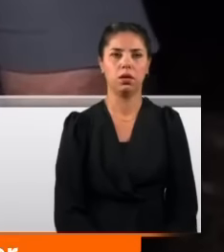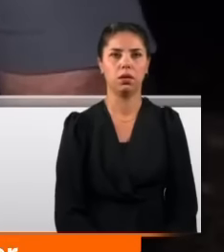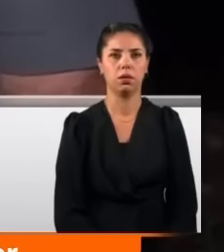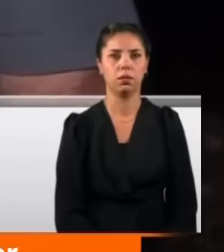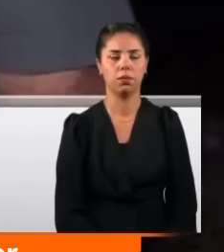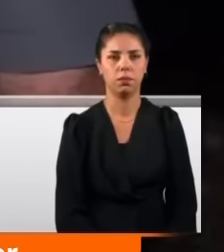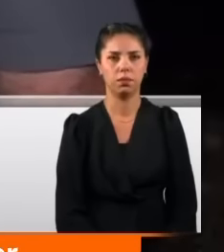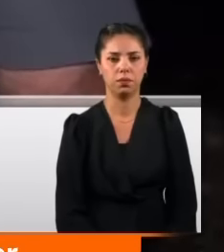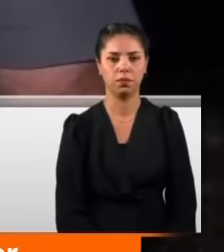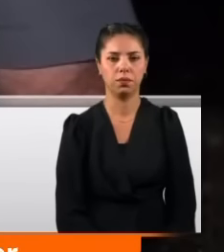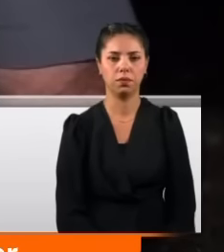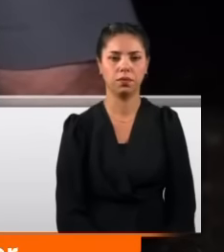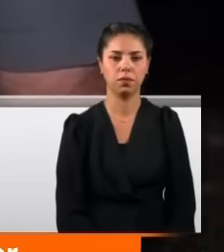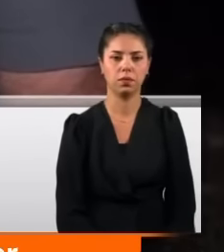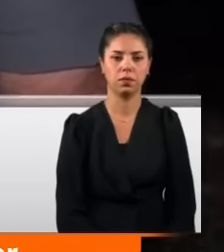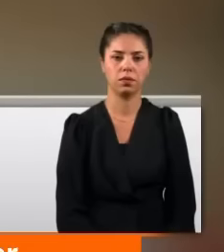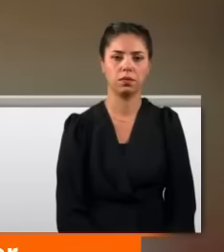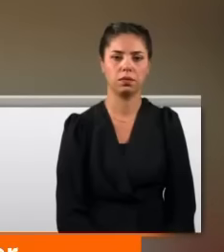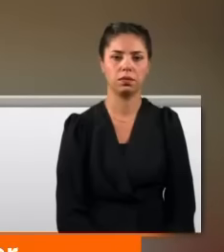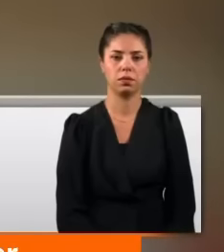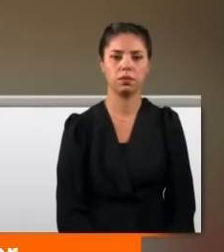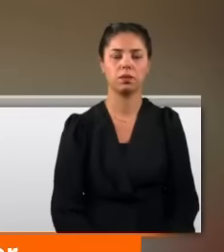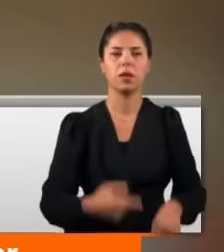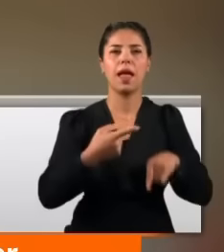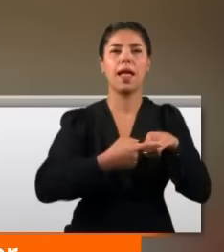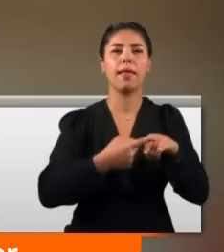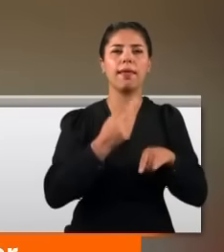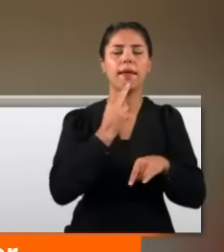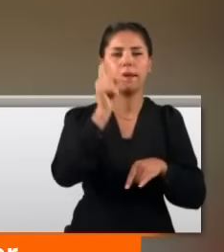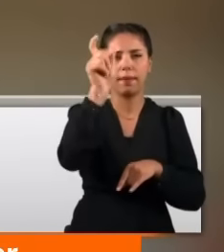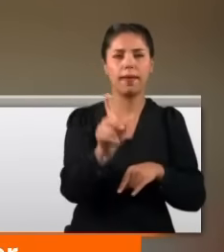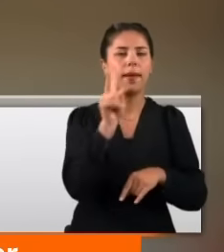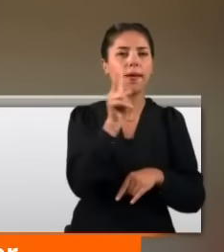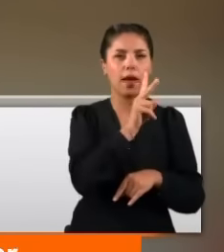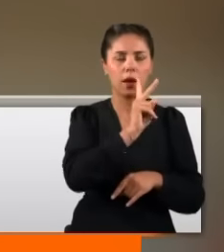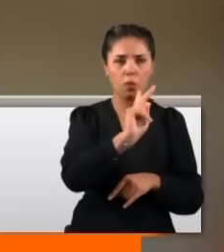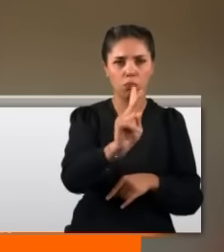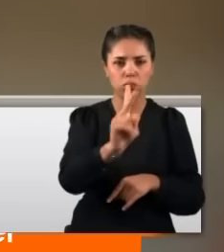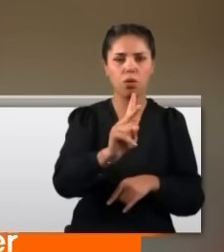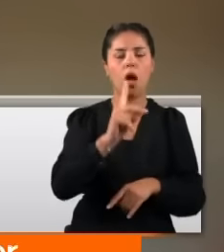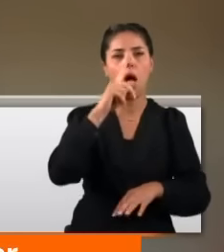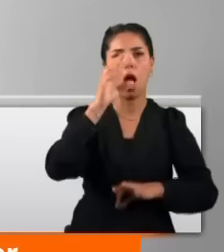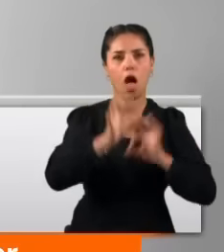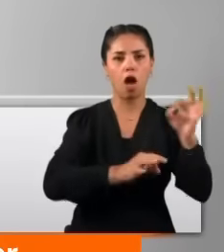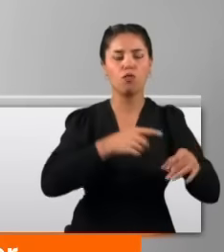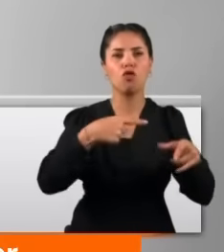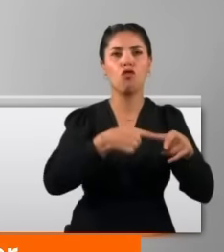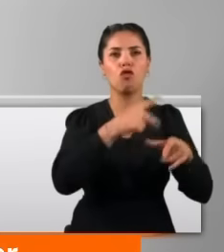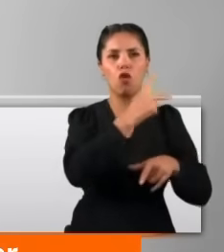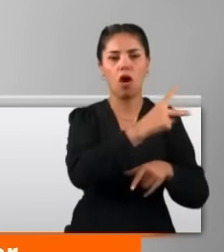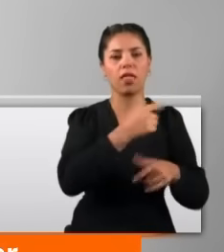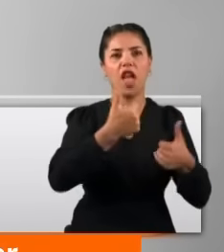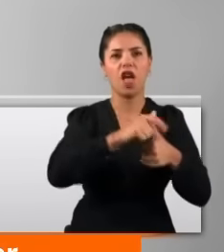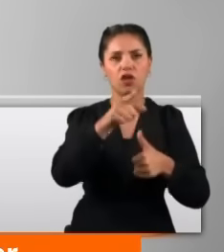hanımı Hediye. O da onlardaydı. Hediye Güran suç delillerini yok etmekten tutuklanan amca Fuat Güran'ın eşiydi.